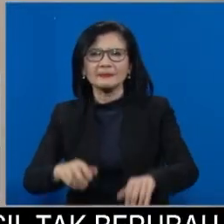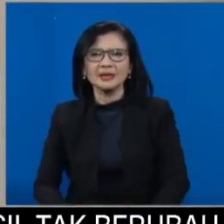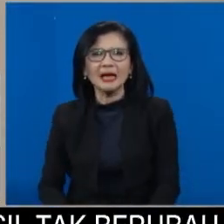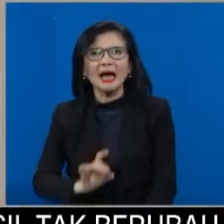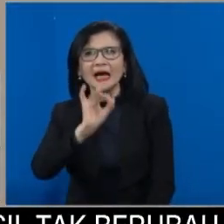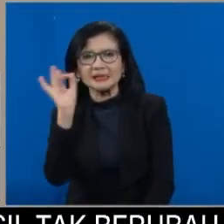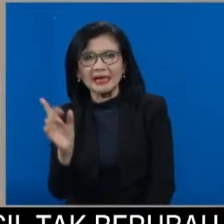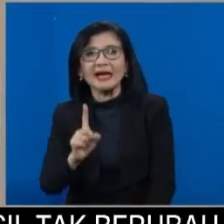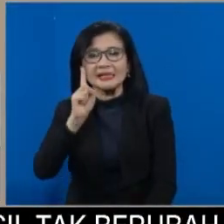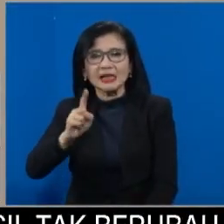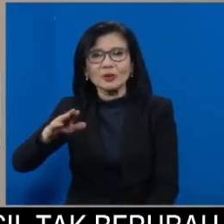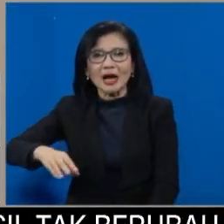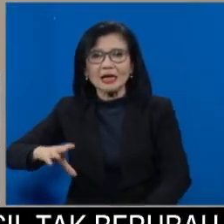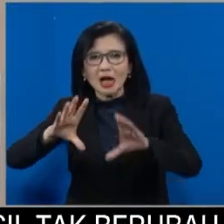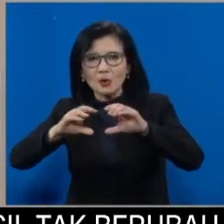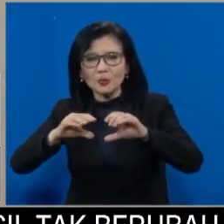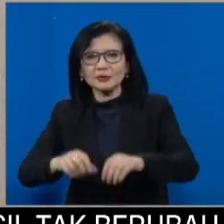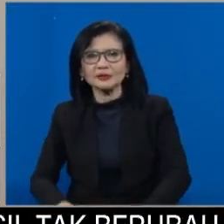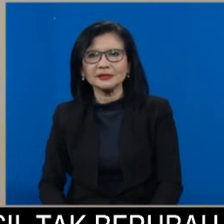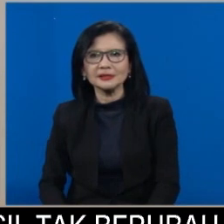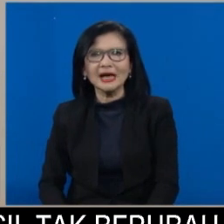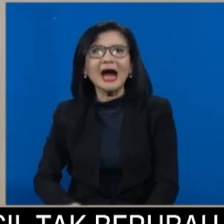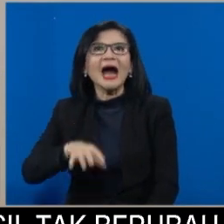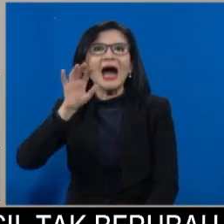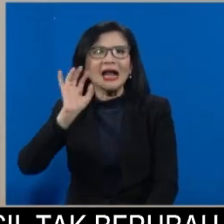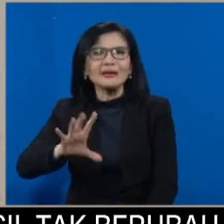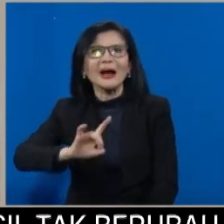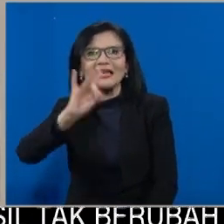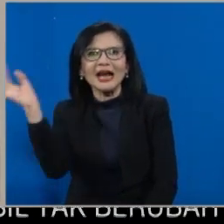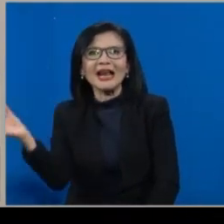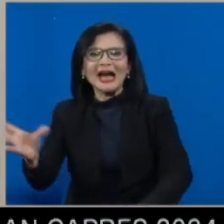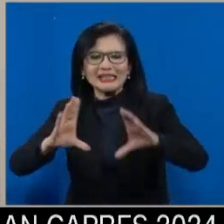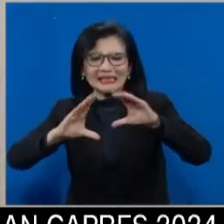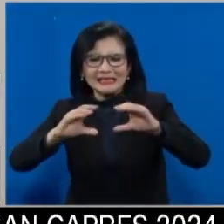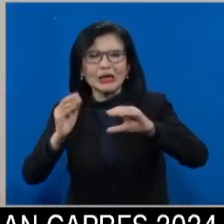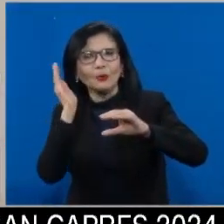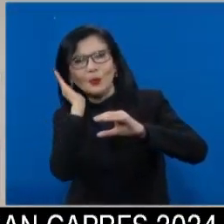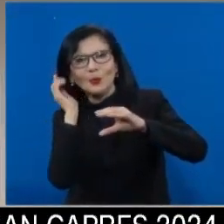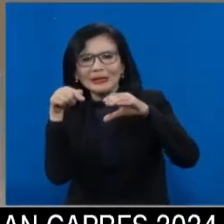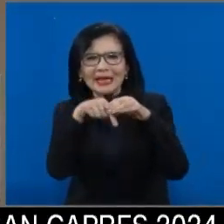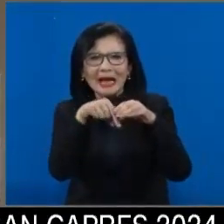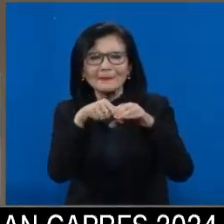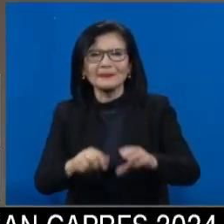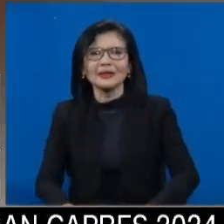Selain satu anak ular kobra di atas bufet, petugas juga menemukan 5 ekor anak ular kobra berada di bawah kasur.